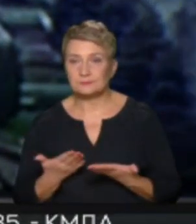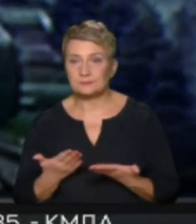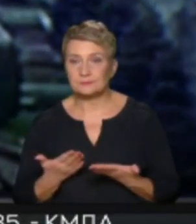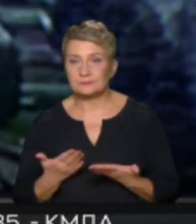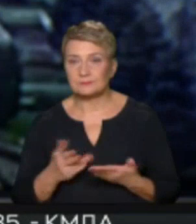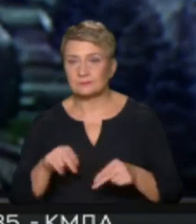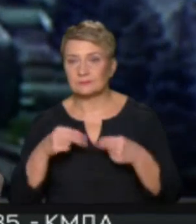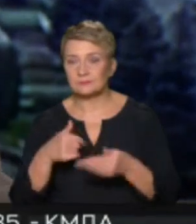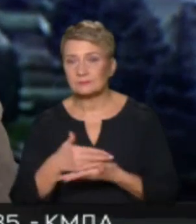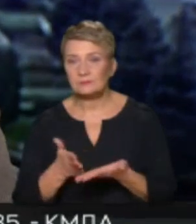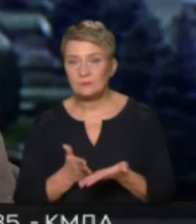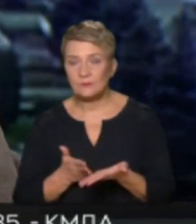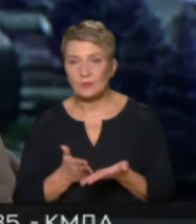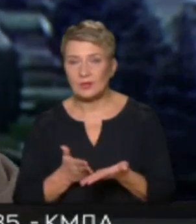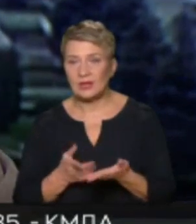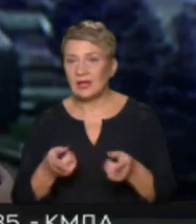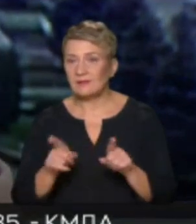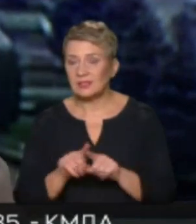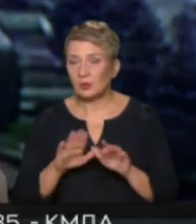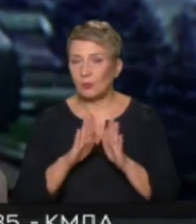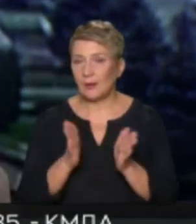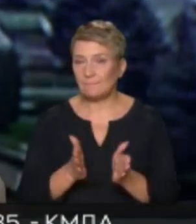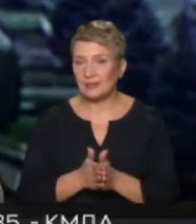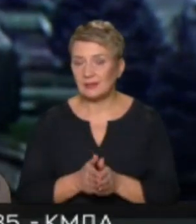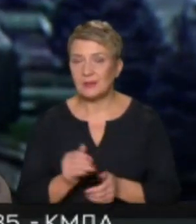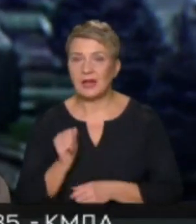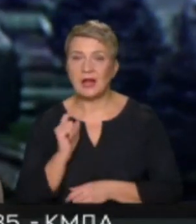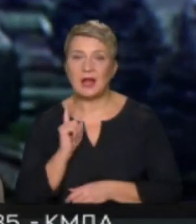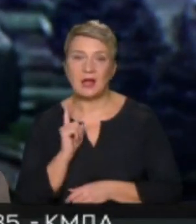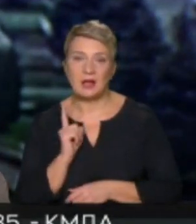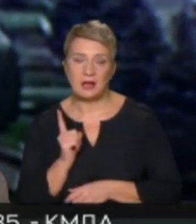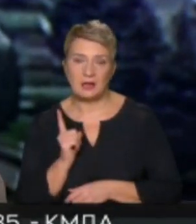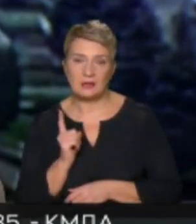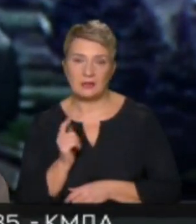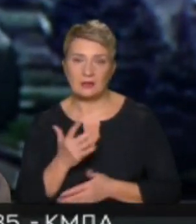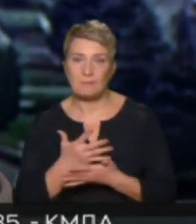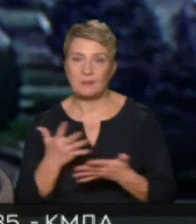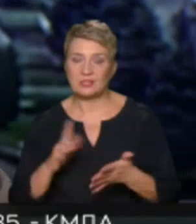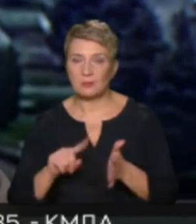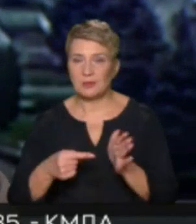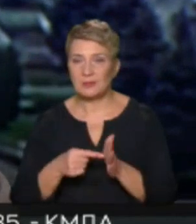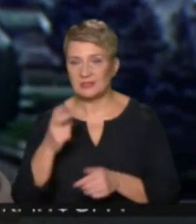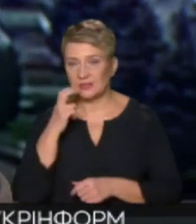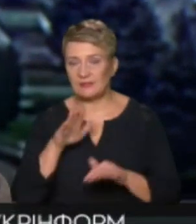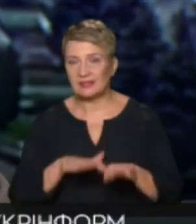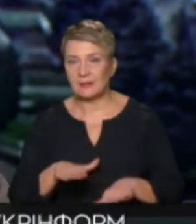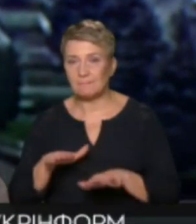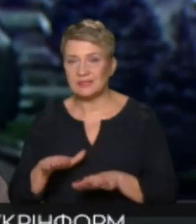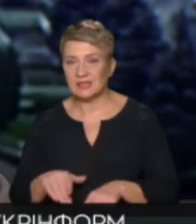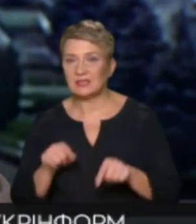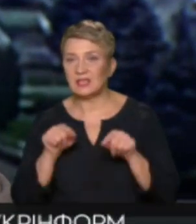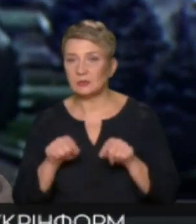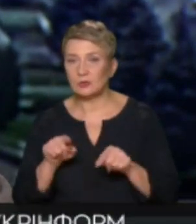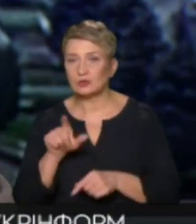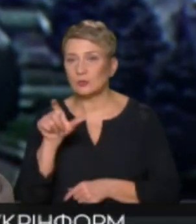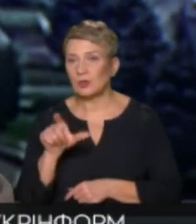ці послуги в не такому об'ємі, да, але в масштабі міста Києва на місцях, для того, щоб люди,